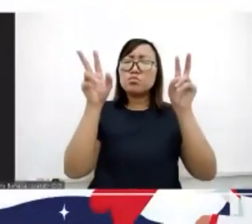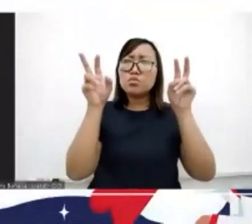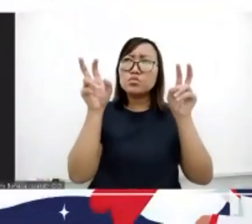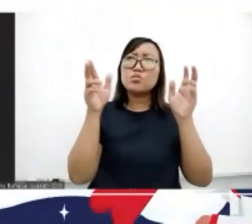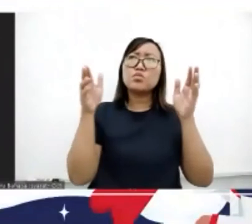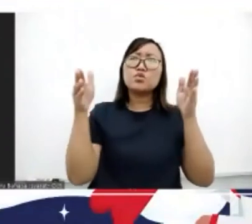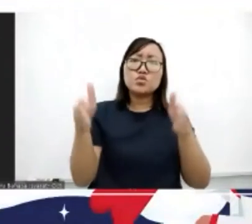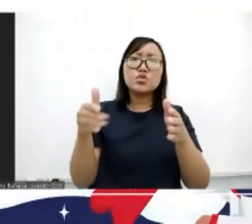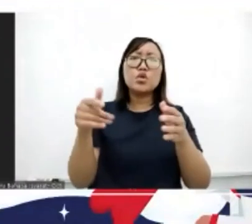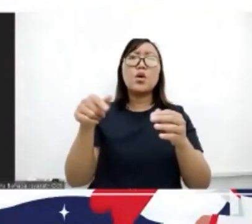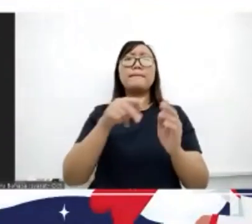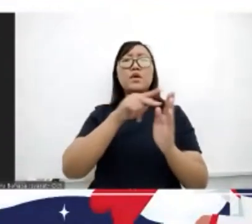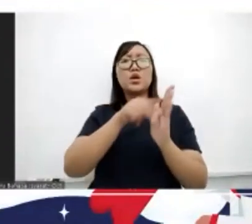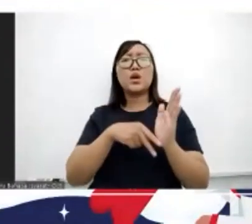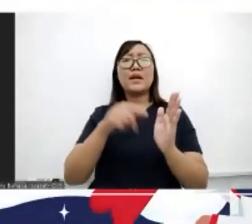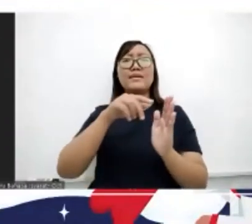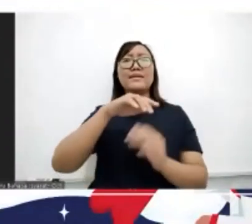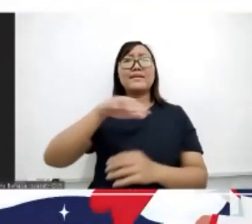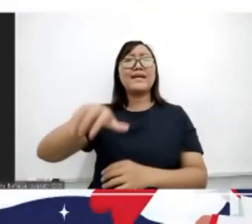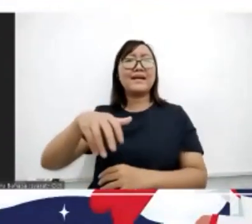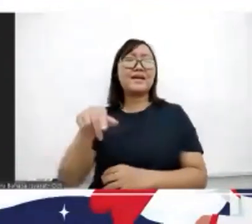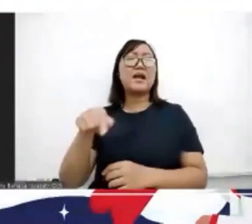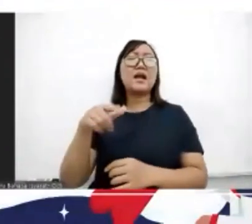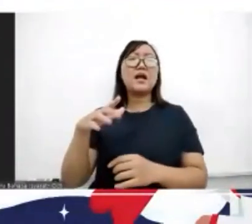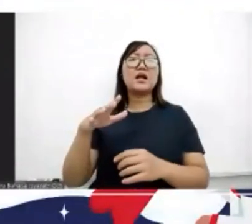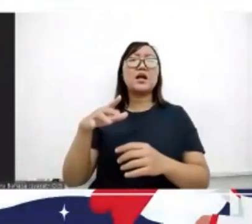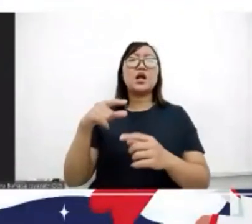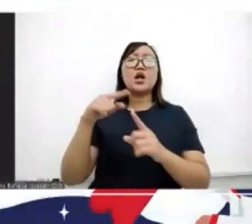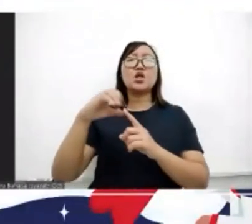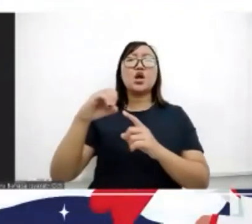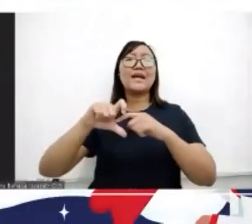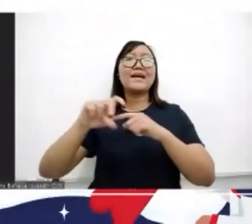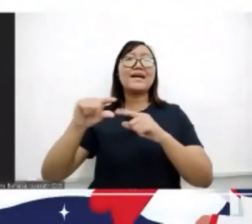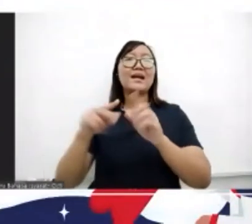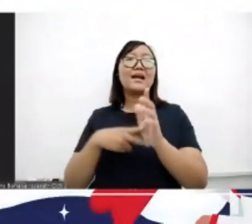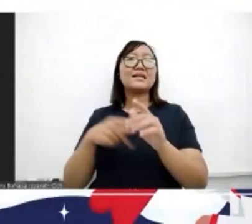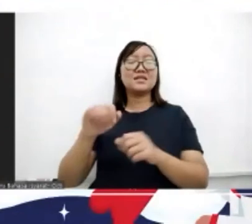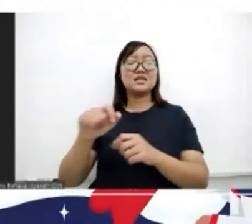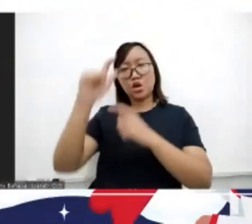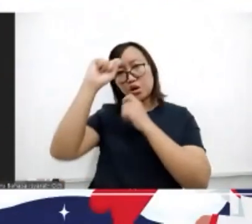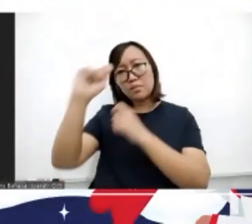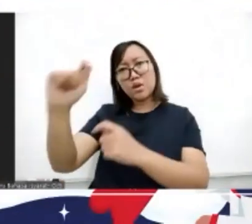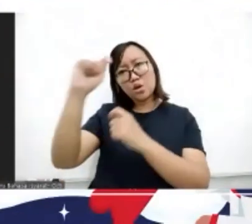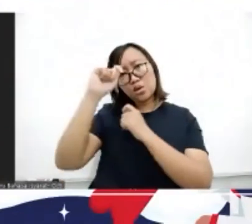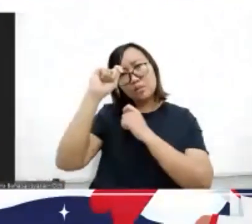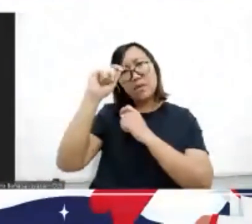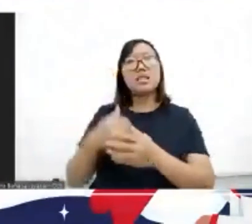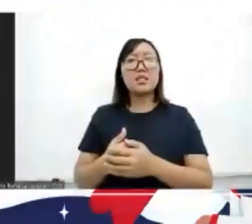atau kacipta toleransi untuk Jawa Timur disana ada startnya berkunjung ya ke flash bisa badannya sudah berkunjung ke fashionnya